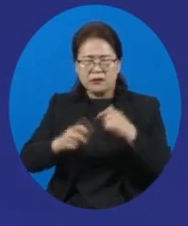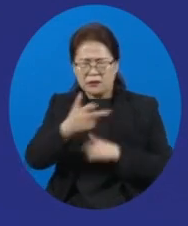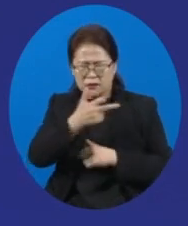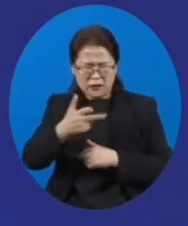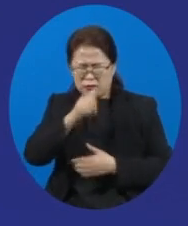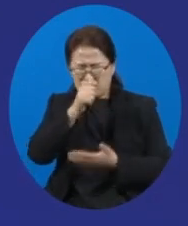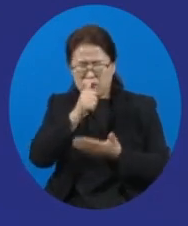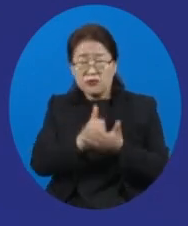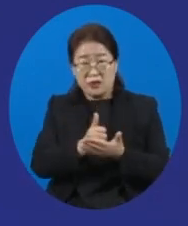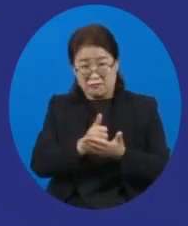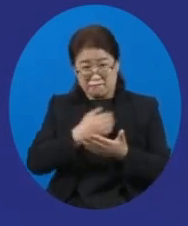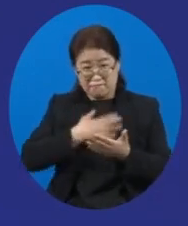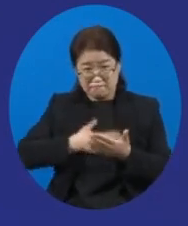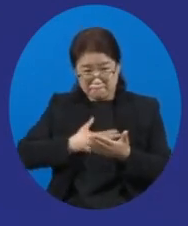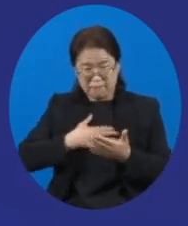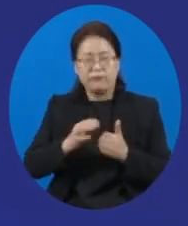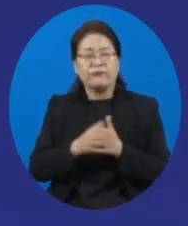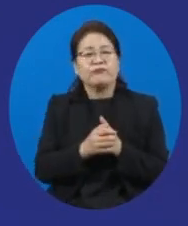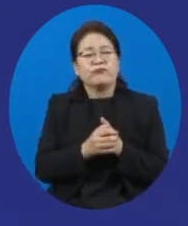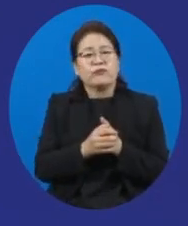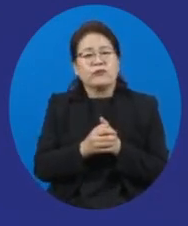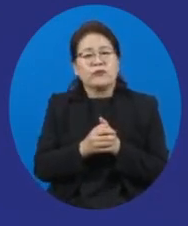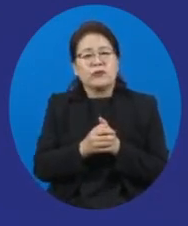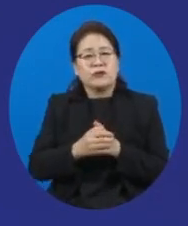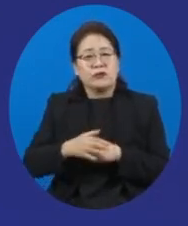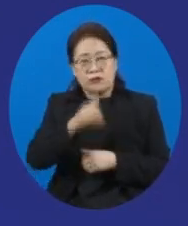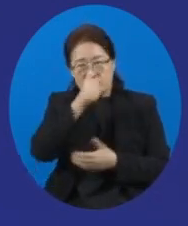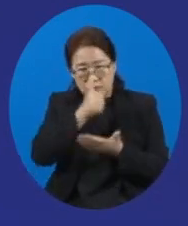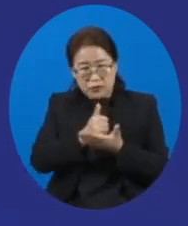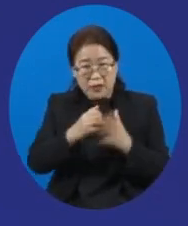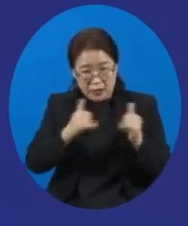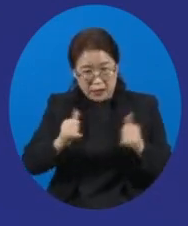죄성을 가지고 죄인 된 우리가